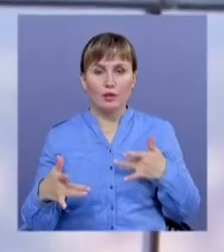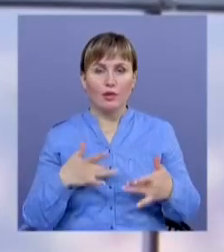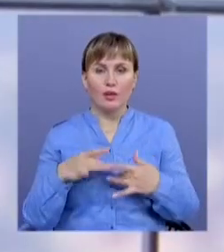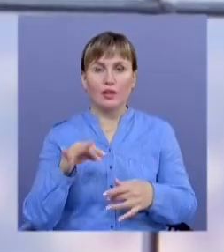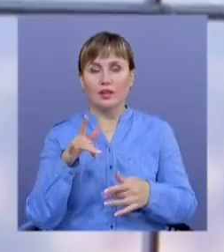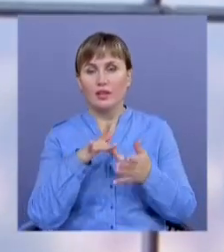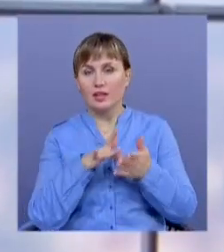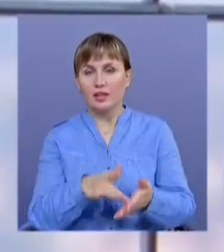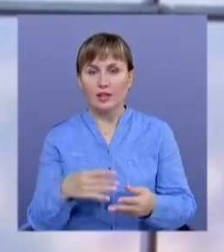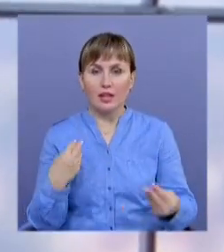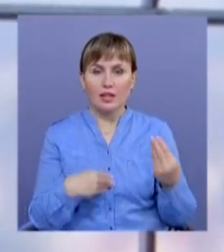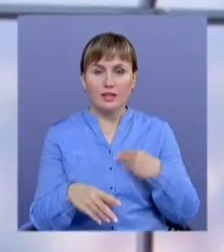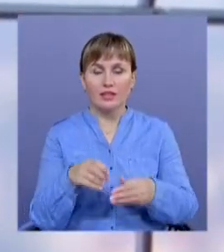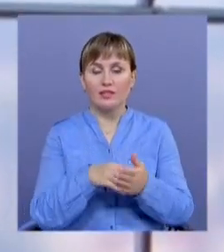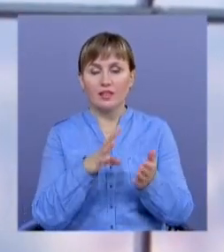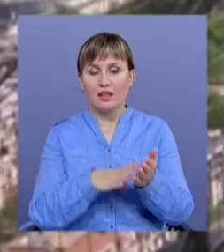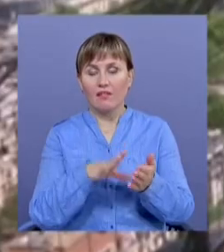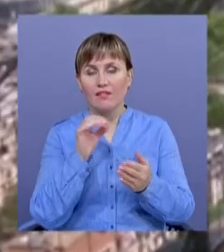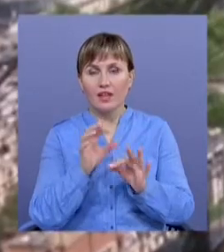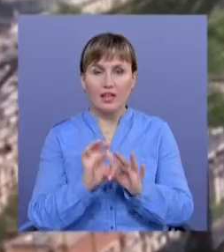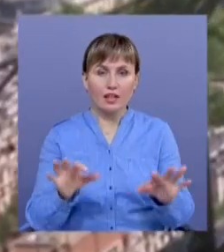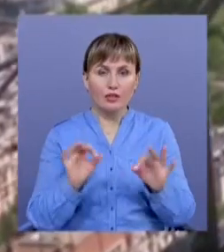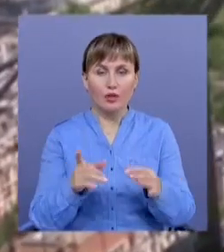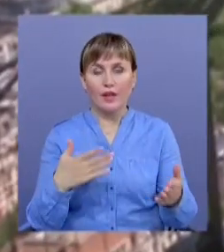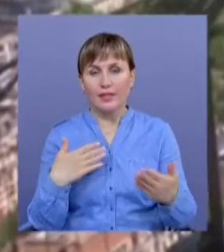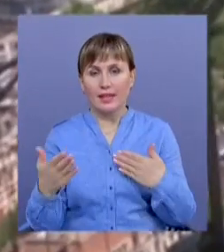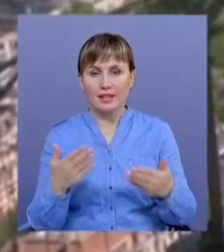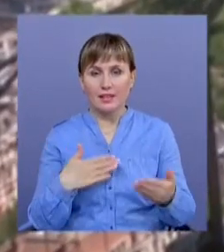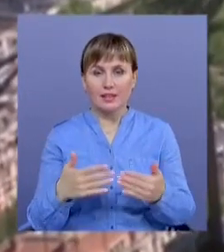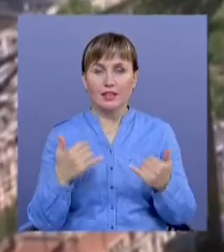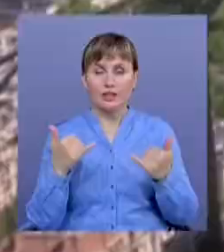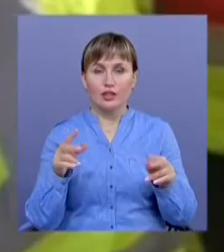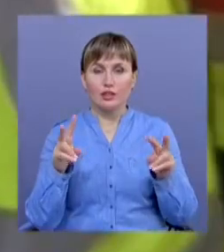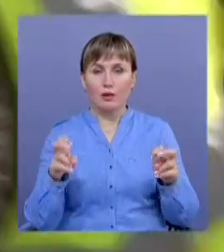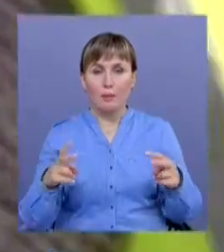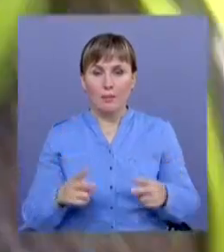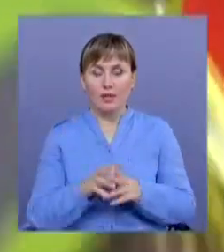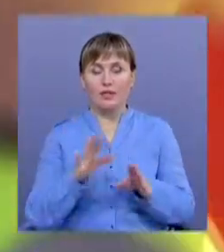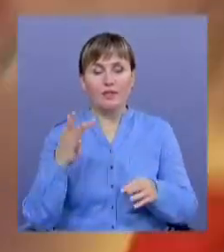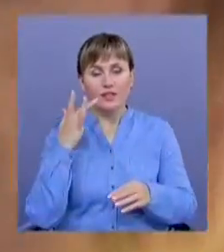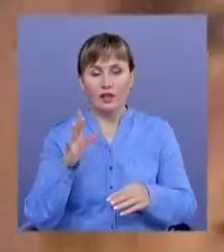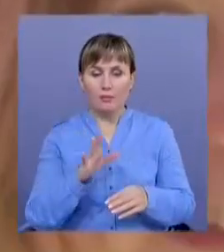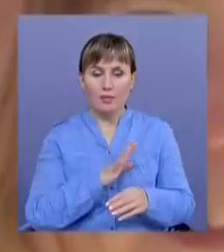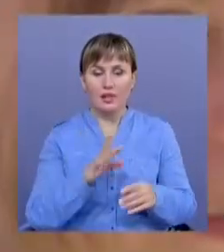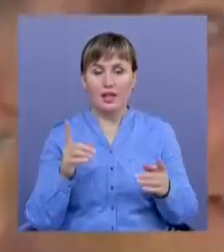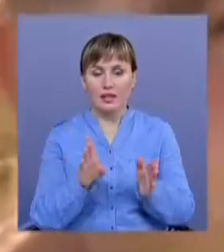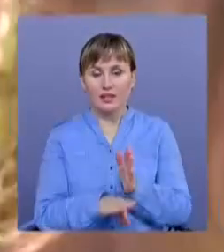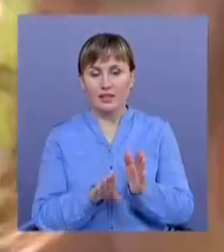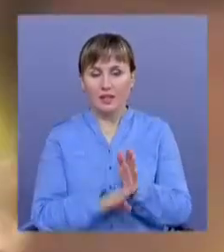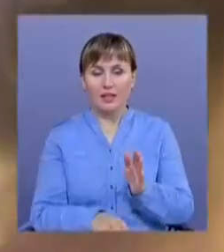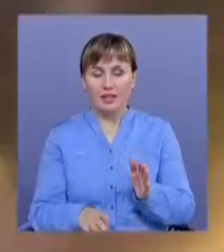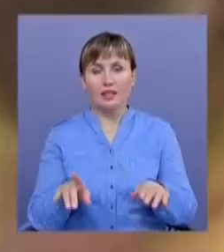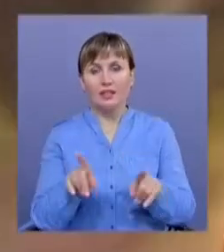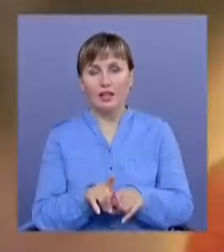гиды, одетые в костюмы 19 века, рассказывают, что отношение к нынешнему символу Парижу не всегда было однозначным.